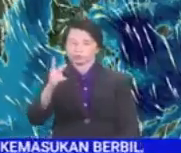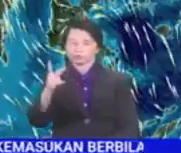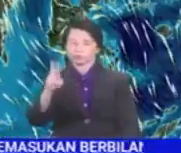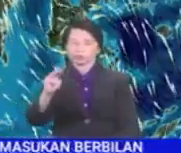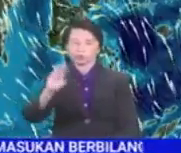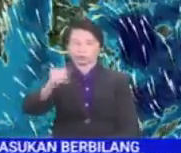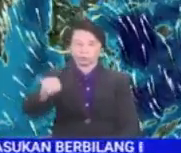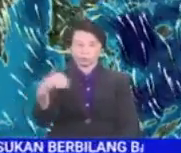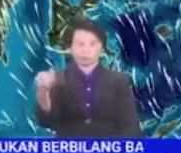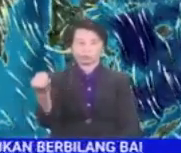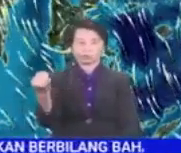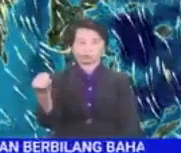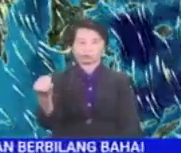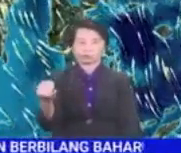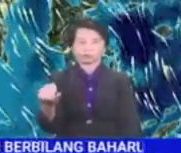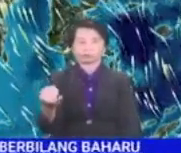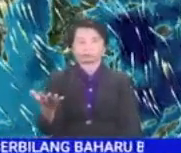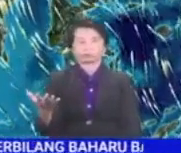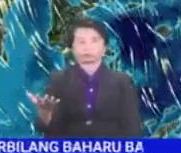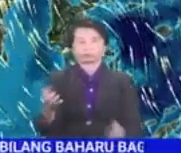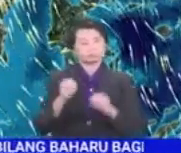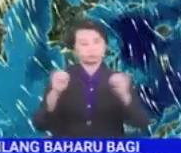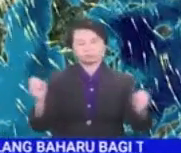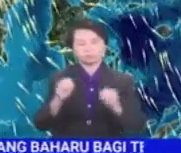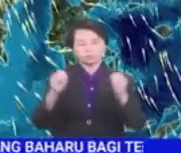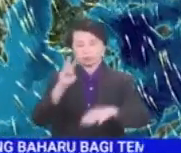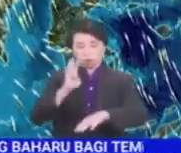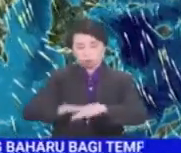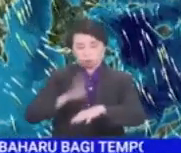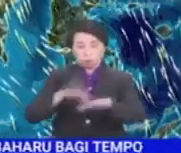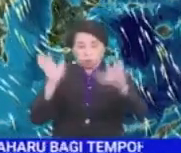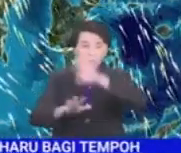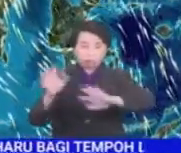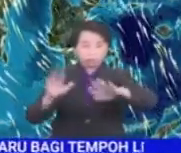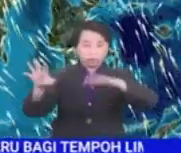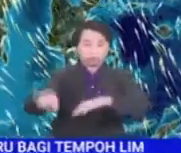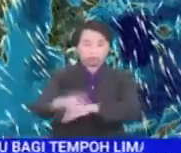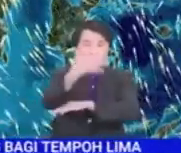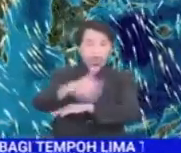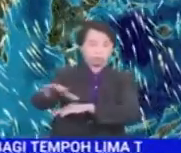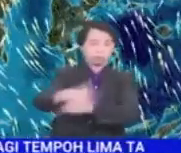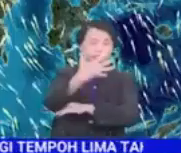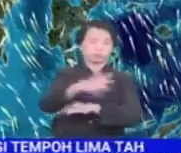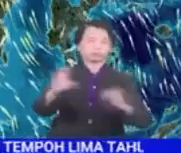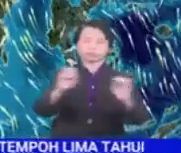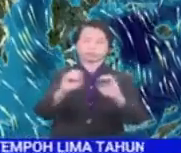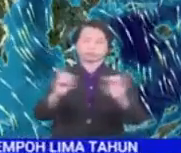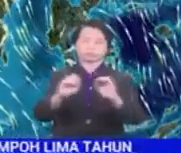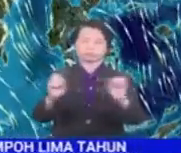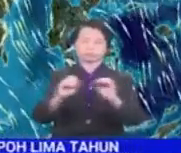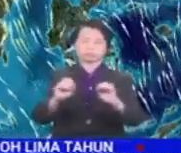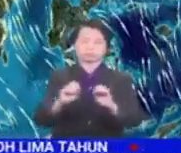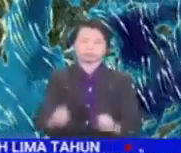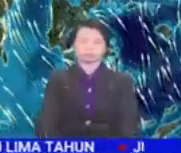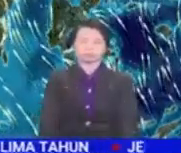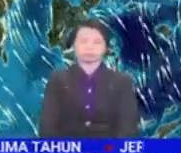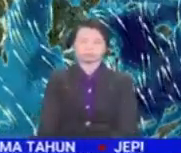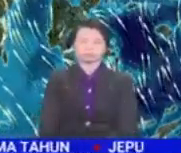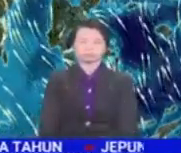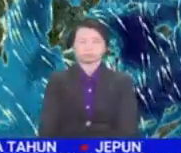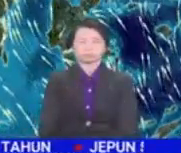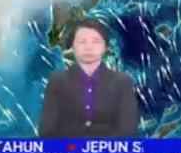sejam. Oleh yang demikian, tiada amaran angin kencang dan laut bergelora dikeluarkan oleh jabatan kami buat masa